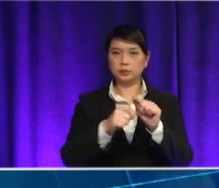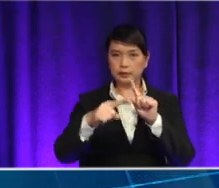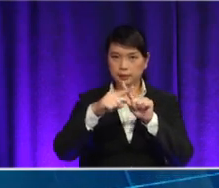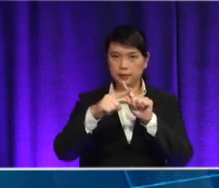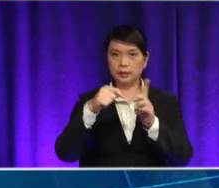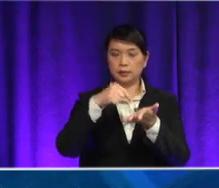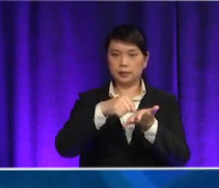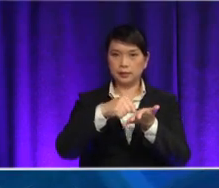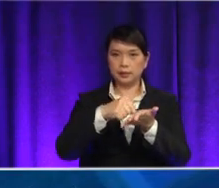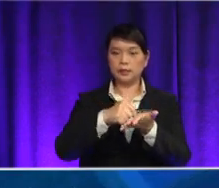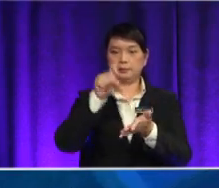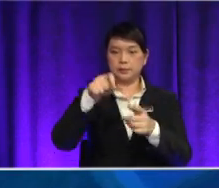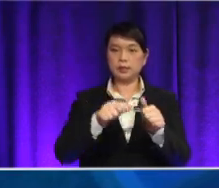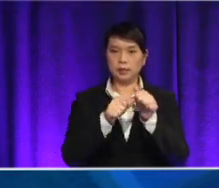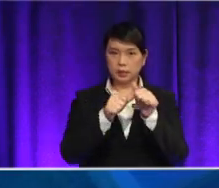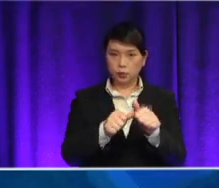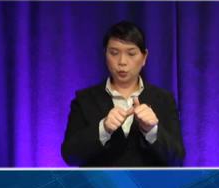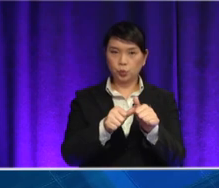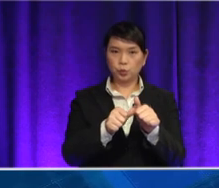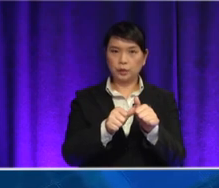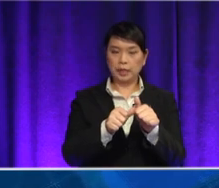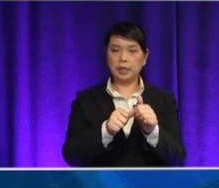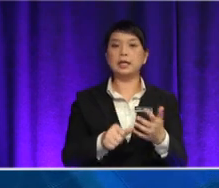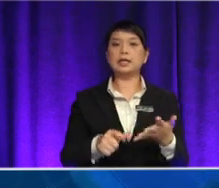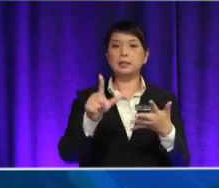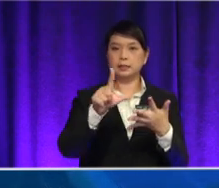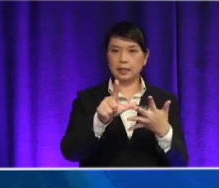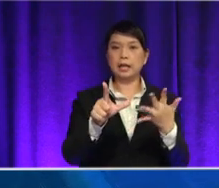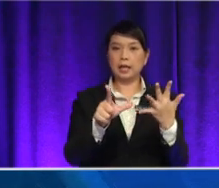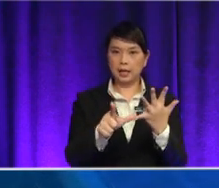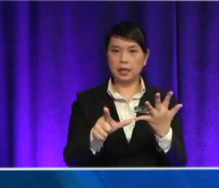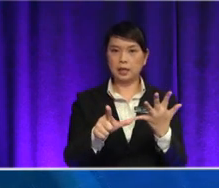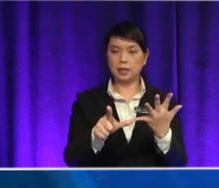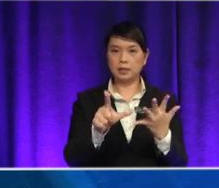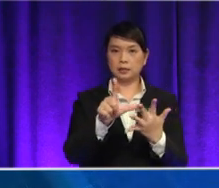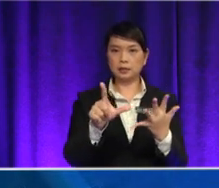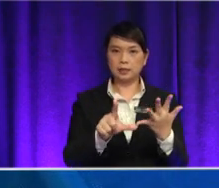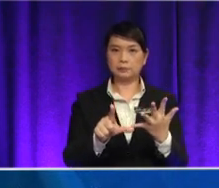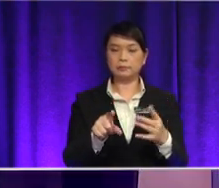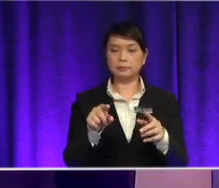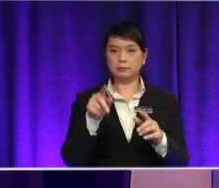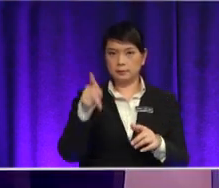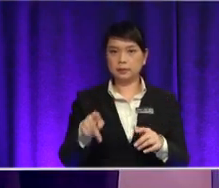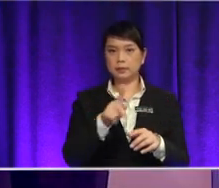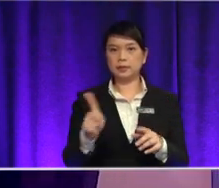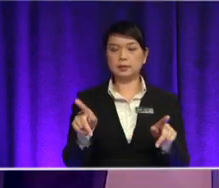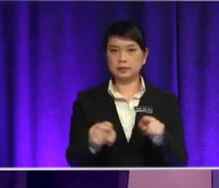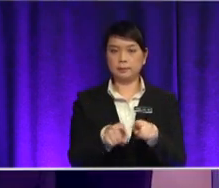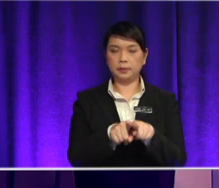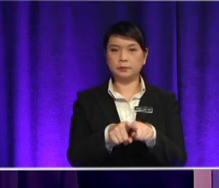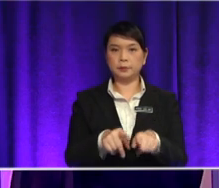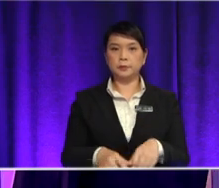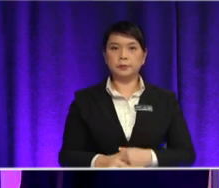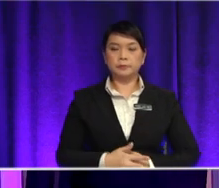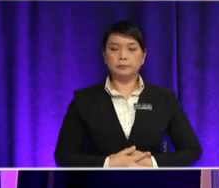kesalahan-kesalahan yang murid selalu buat. Jadi saya tak nak murid buat begitu. Pastikan seragam. Pastikan seragam. Baik. Memahami skala